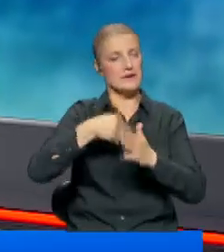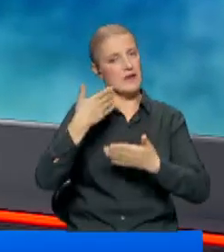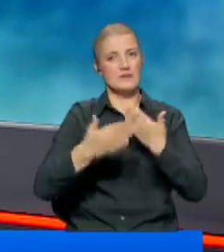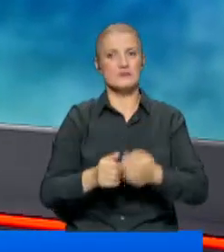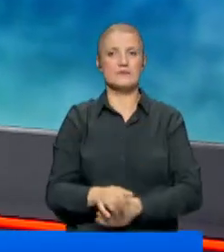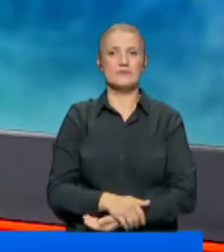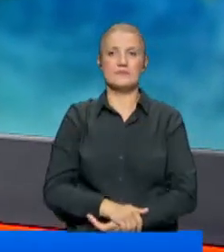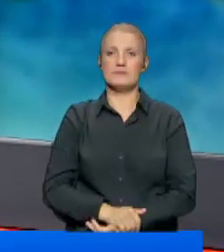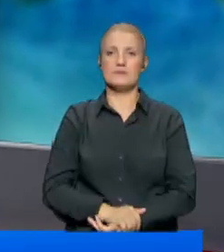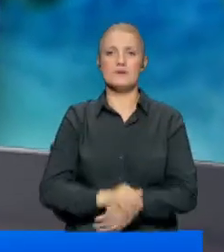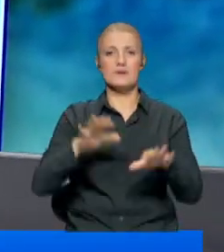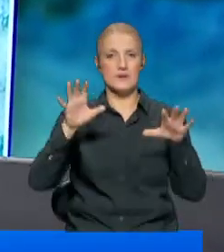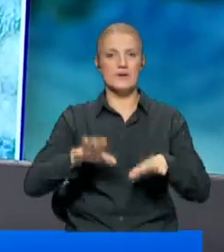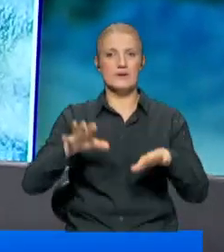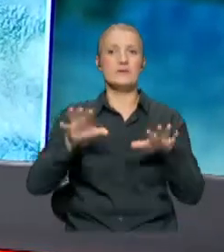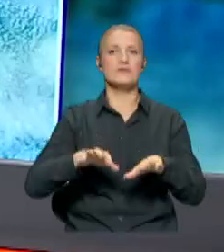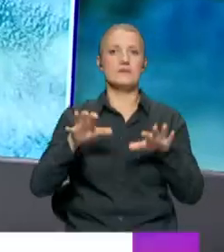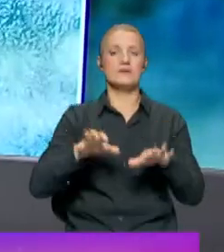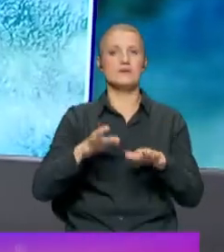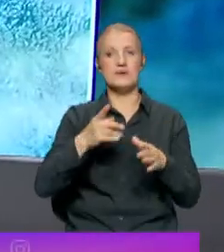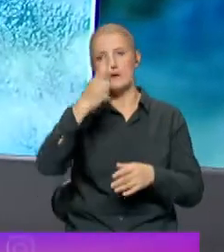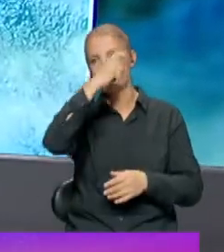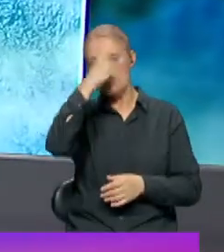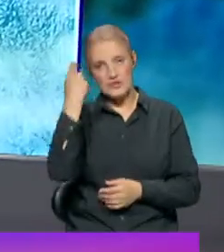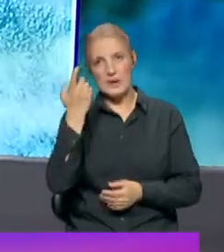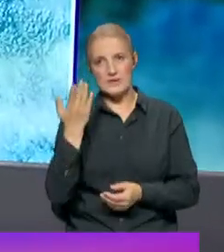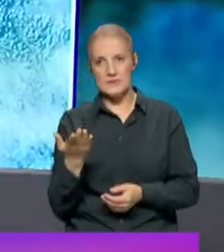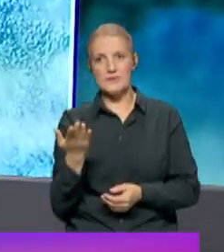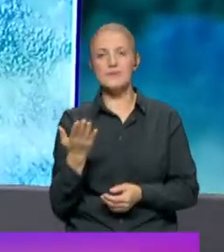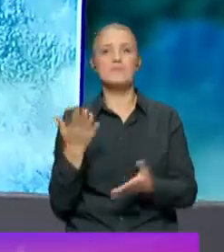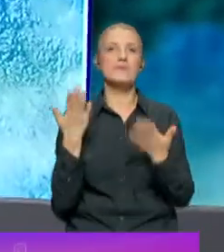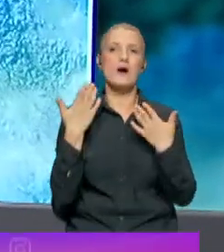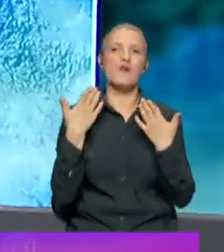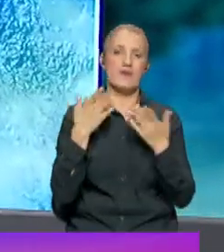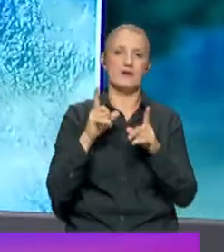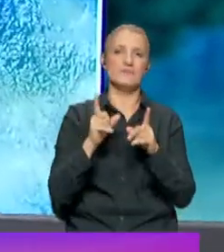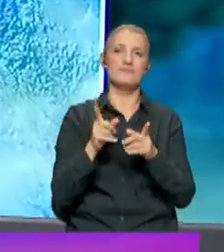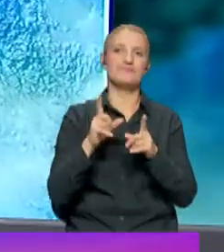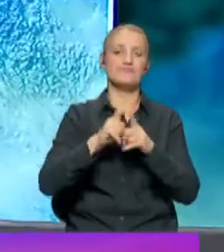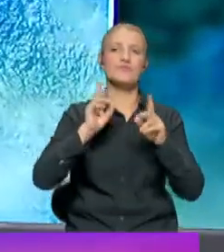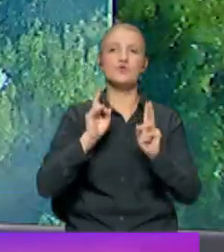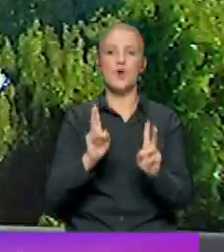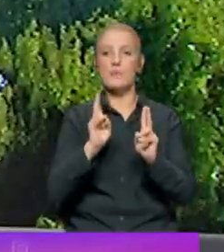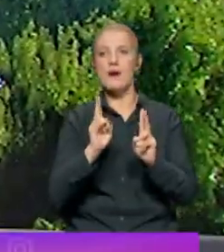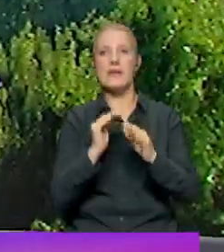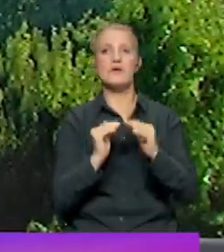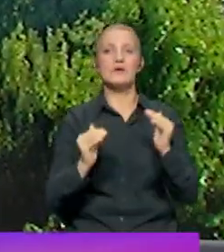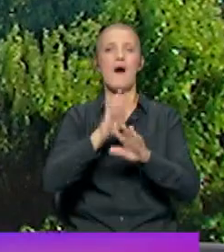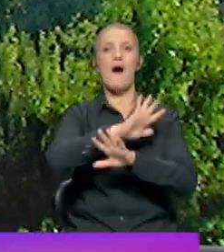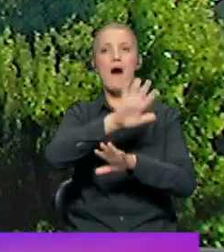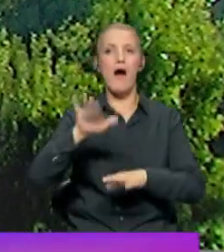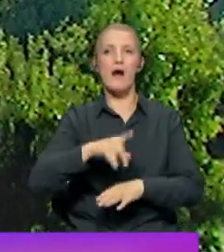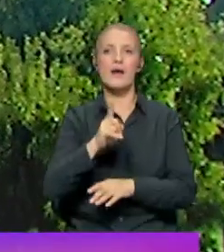aktarırız yağışta bu sıcaklıkta yani meteorolojiye dair normallerin ötesinde her